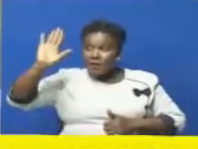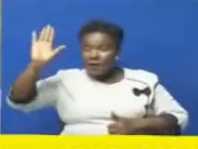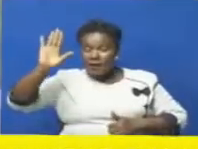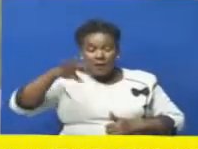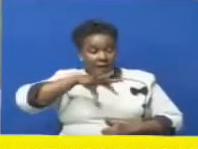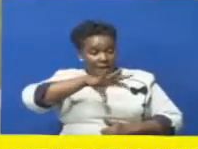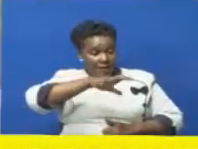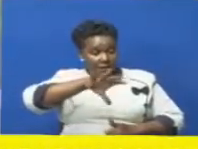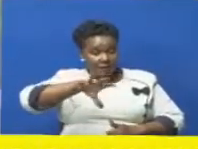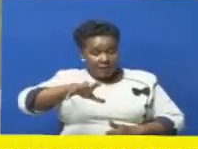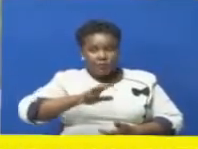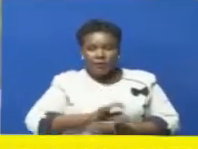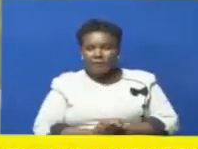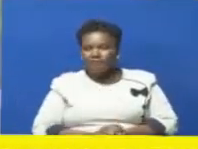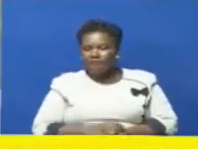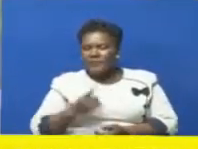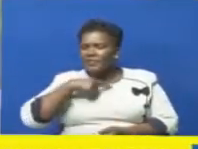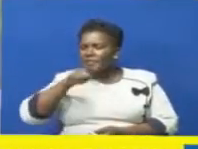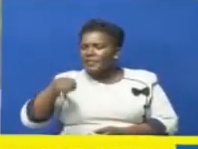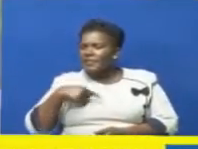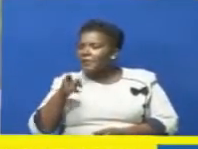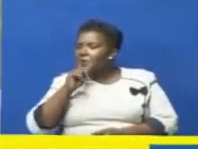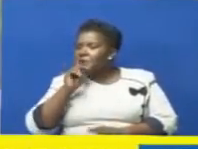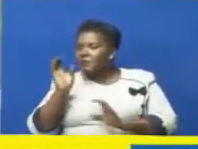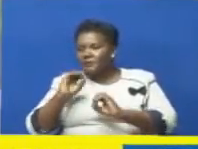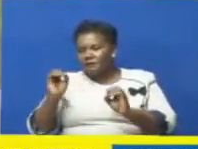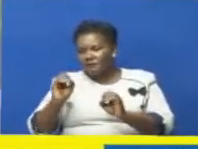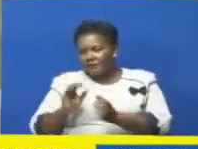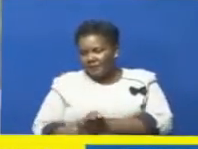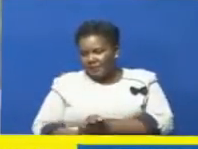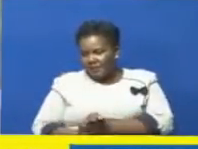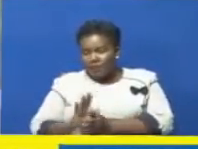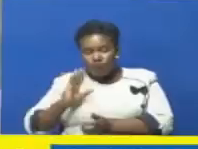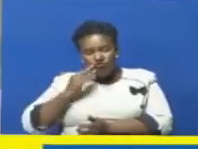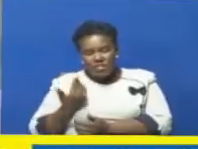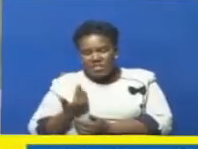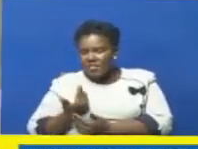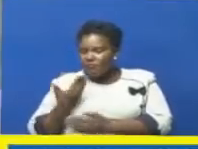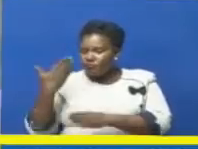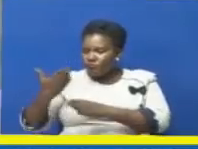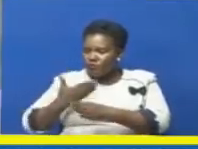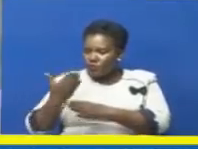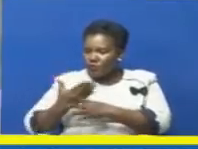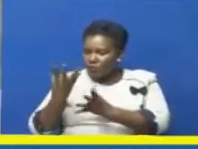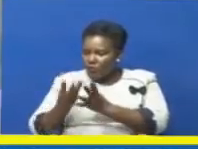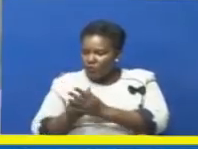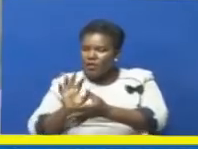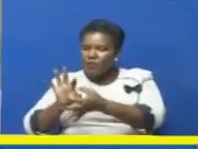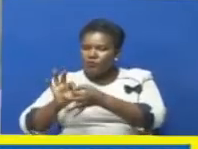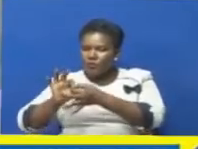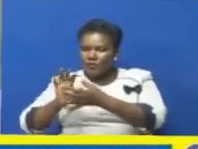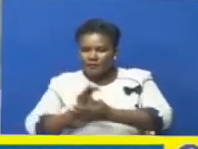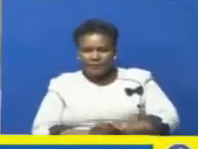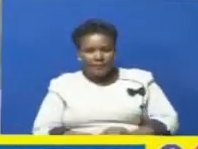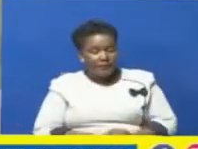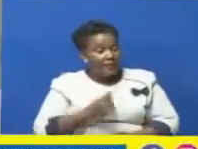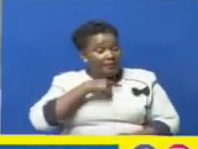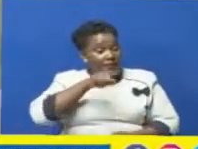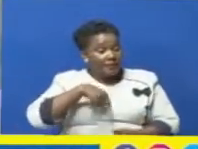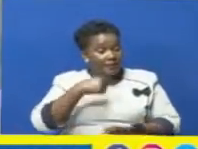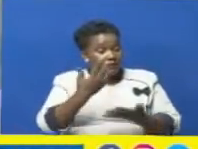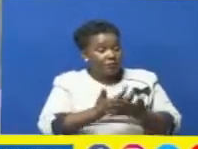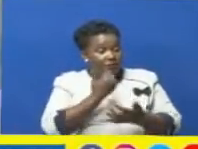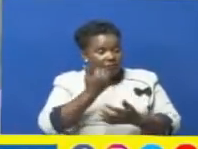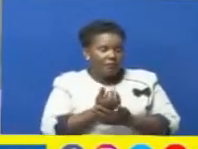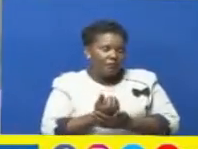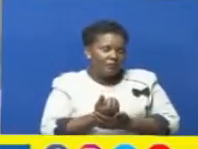Tuna siri nyingine zaidi ya kufanya mazoezi kwa pamoja, kuweka ushirikiano, na hii inatokana na kwamba tumepata pia